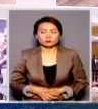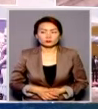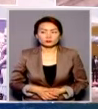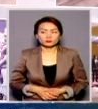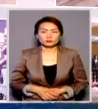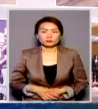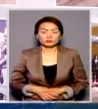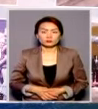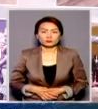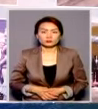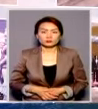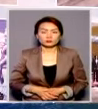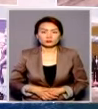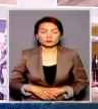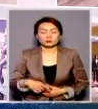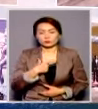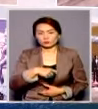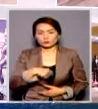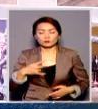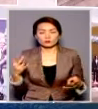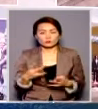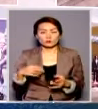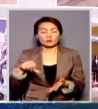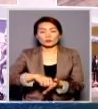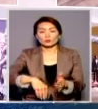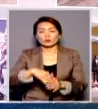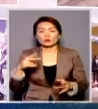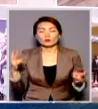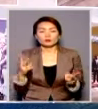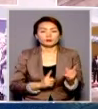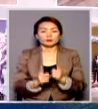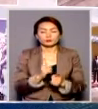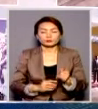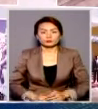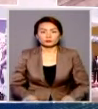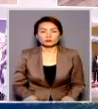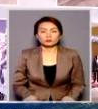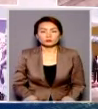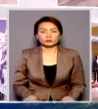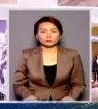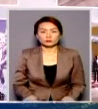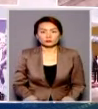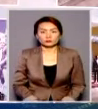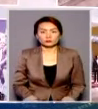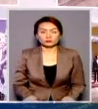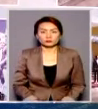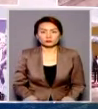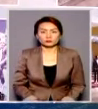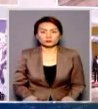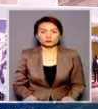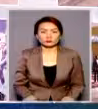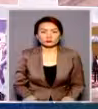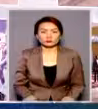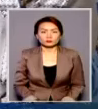барып қатысатын боламын. Ол өзім үшін керек тек қана. Мен үшін, менің ұрпағым үшін, қазақ елінің болашақ жетістігі үшін керек деп